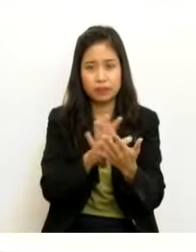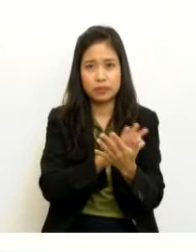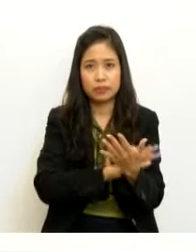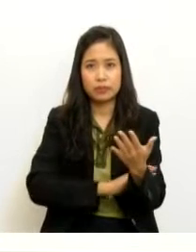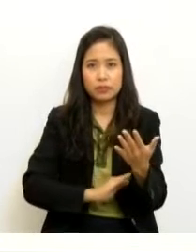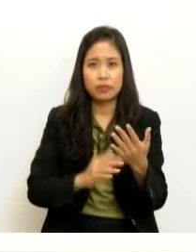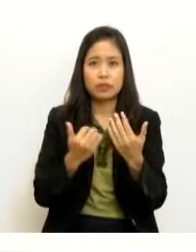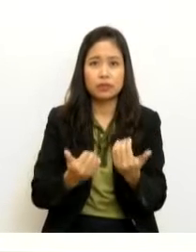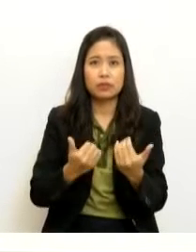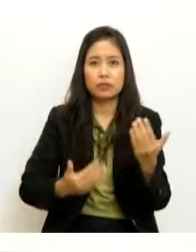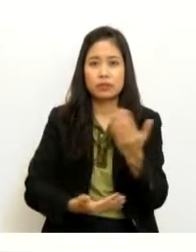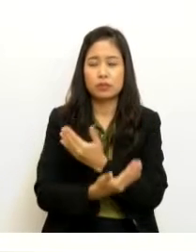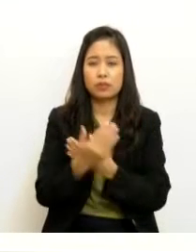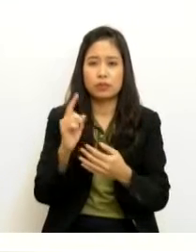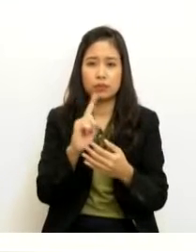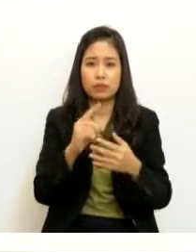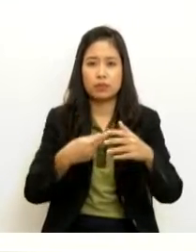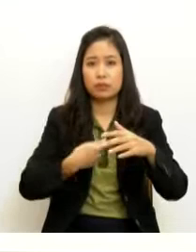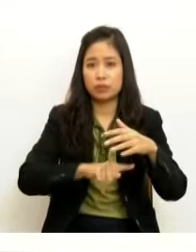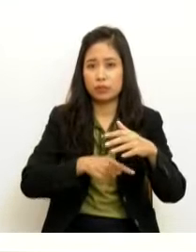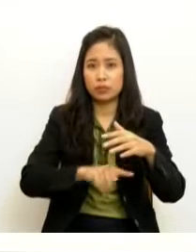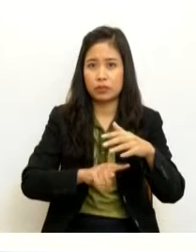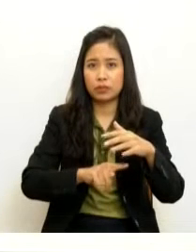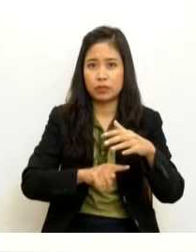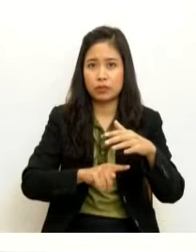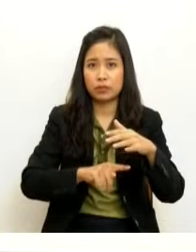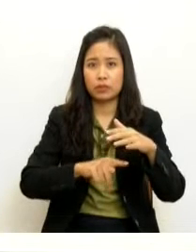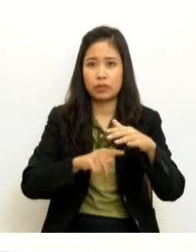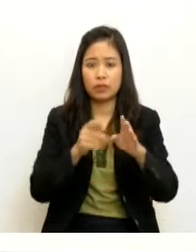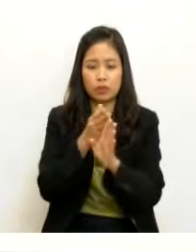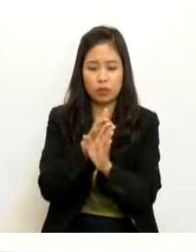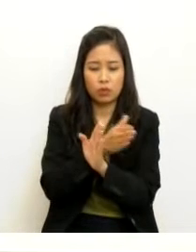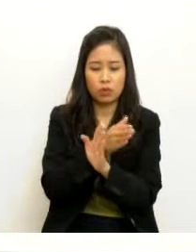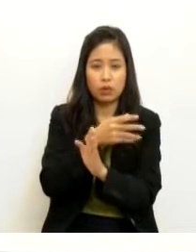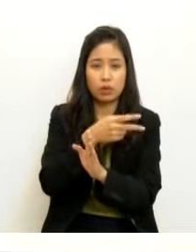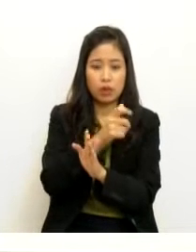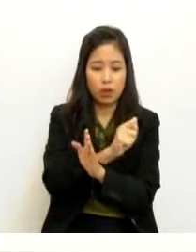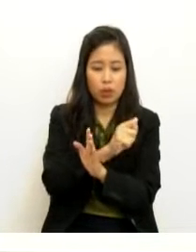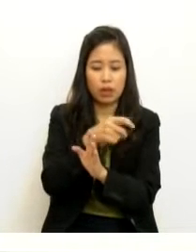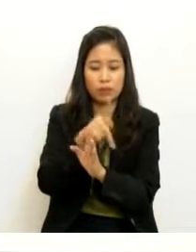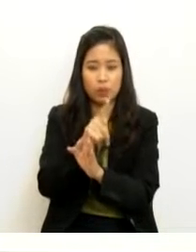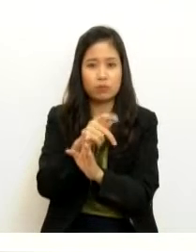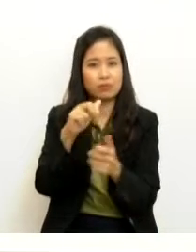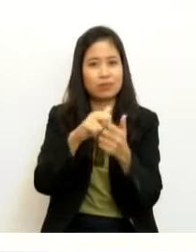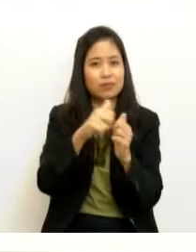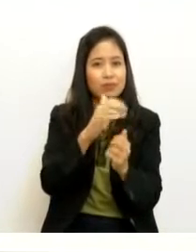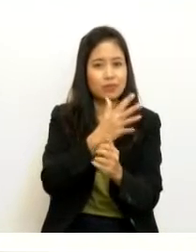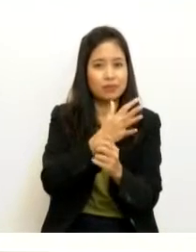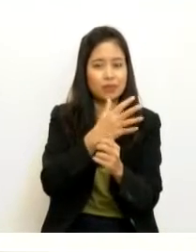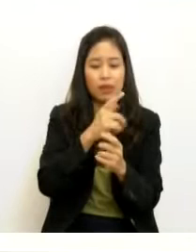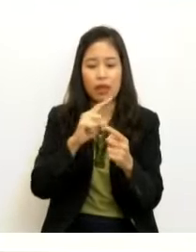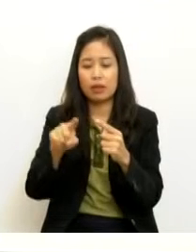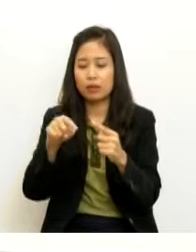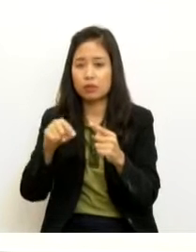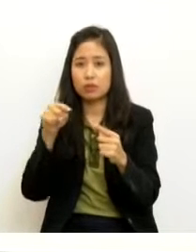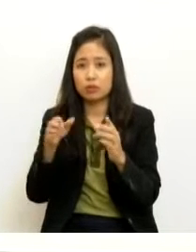โอกาสในระดับประถมในระดับก่อนประถมผมคิดว่าไม่มีปัญหาอะไรแล้วอันที่สองเนี่ยเร